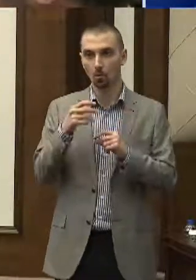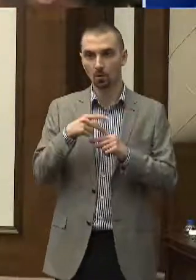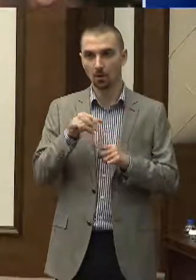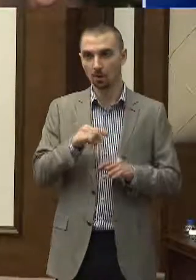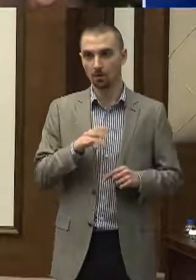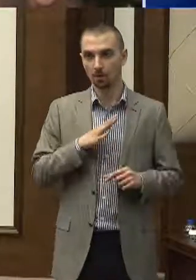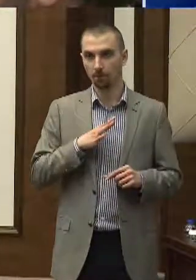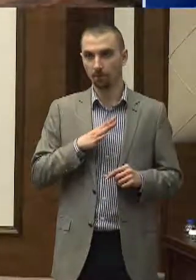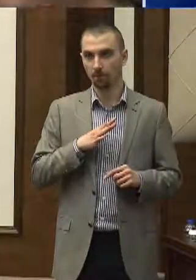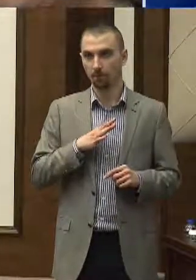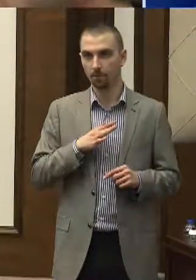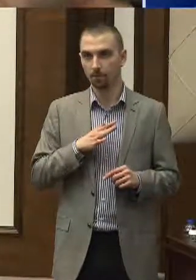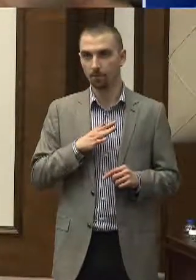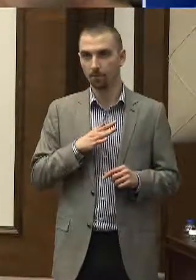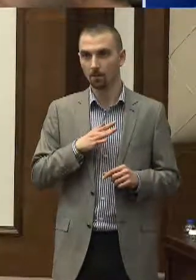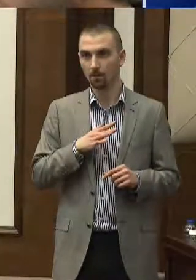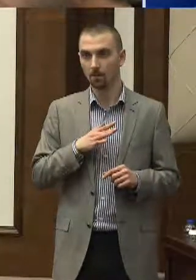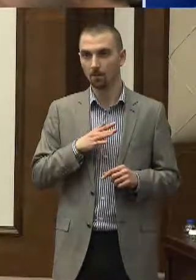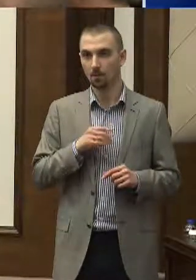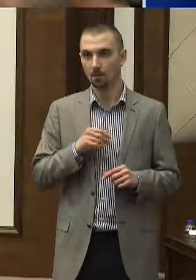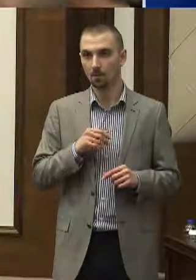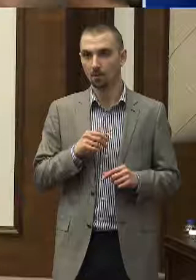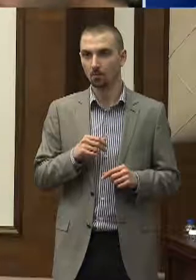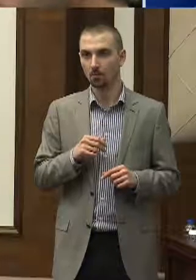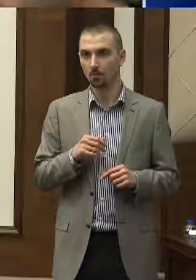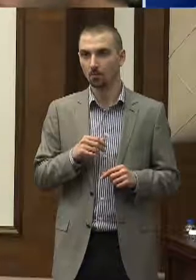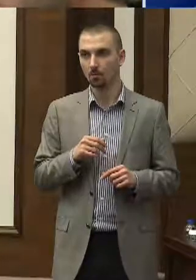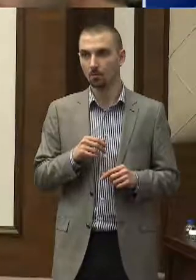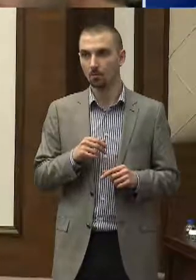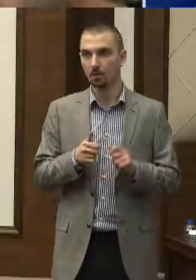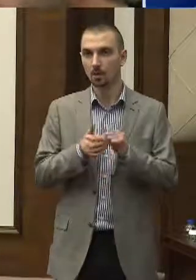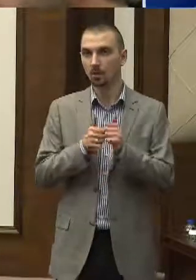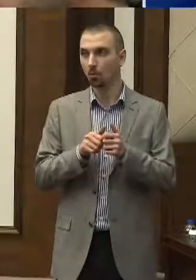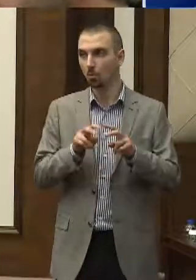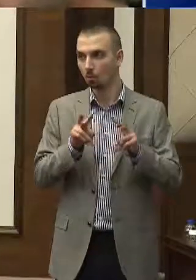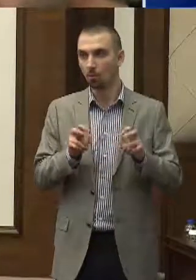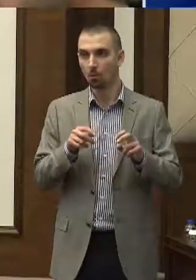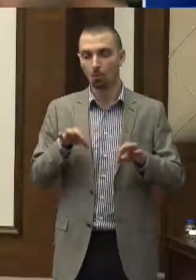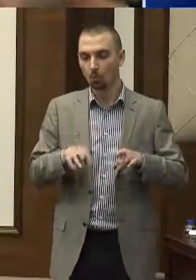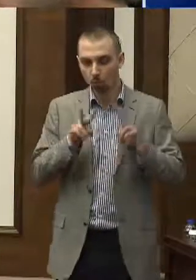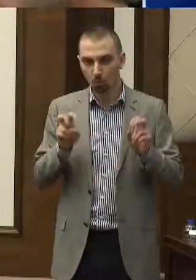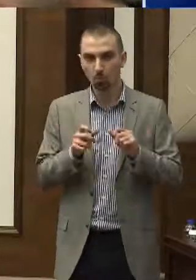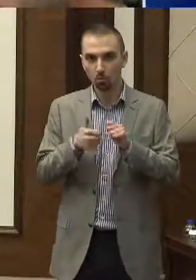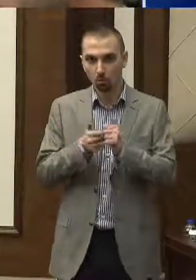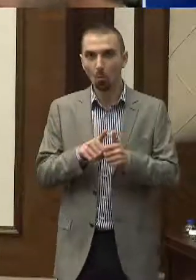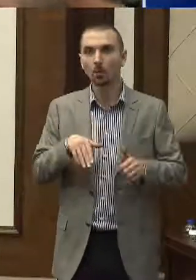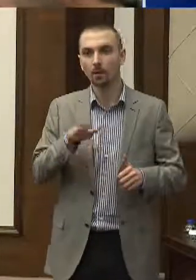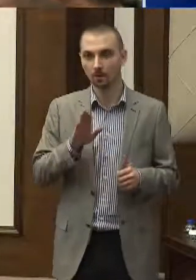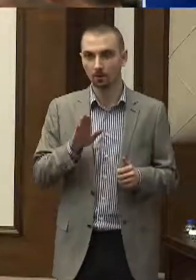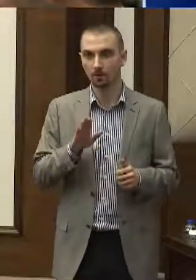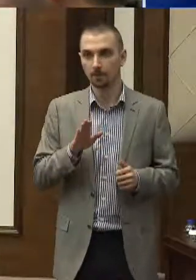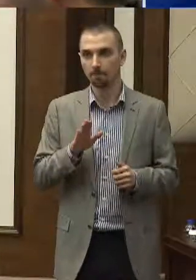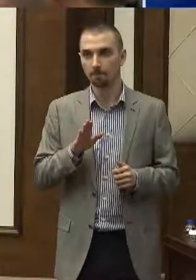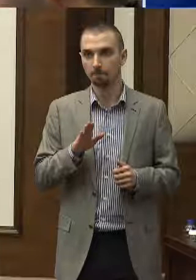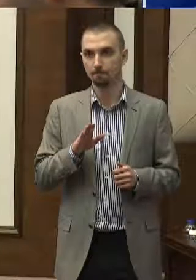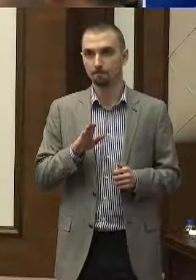ilgili sanıyorum Tamer abi konuşacak. Neyle ilgili? Spor. Sayın Başkanım. Spor değil. Benimki... Spor. Şu anda gündemimiz spor değil. Onu daha sonra konuşacağım. Yalnız böyle bir